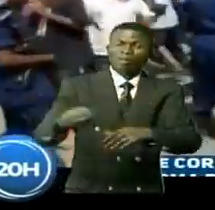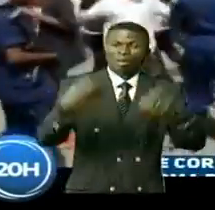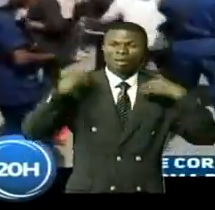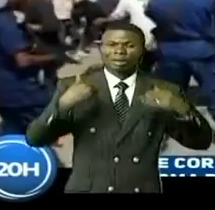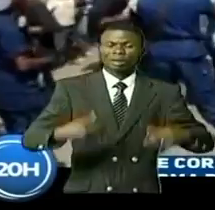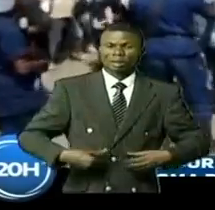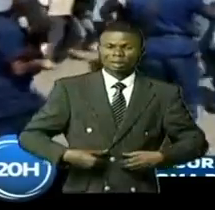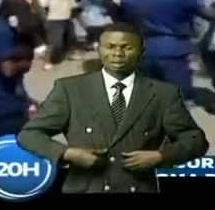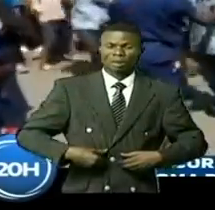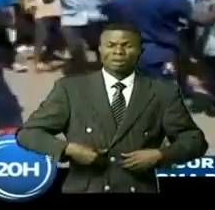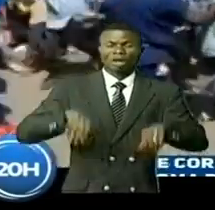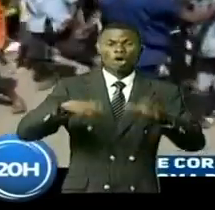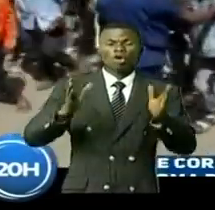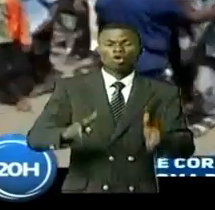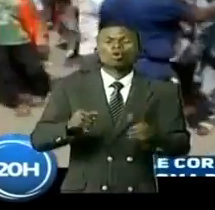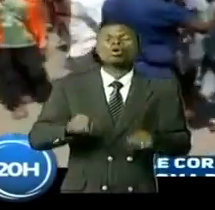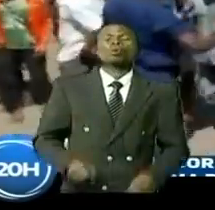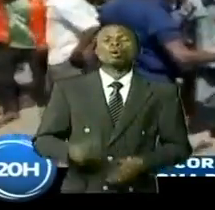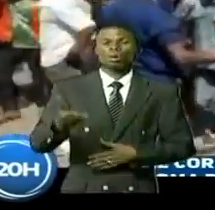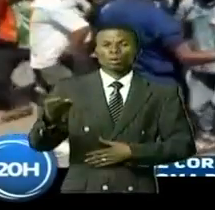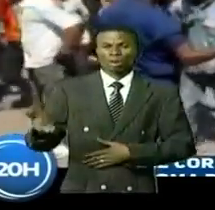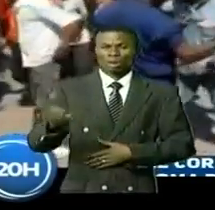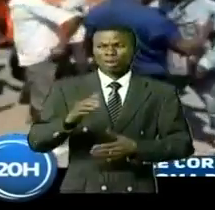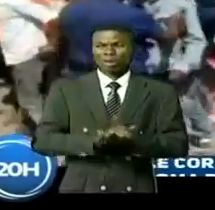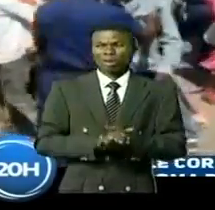du digne fils congolais.